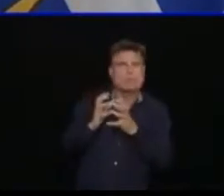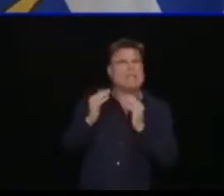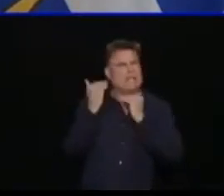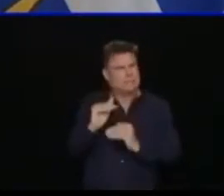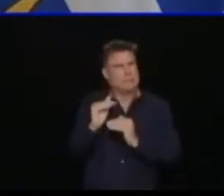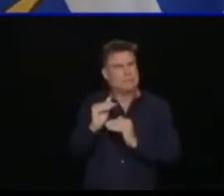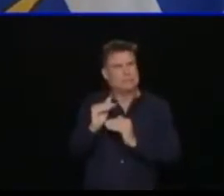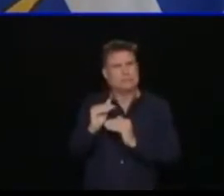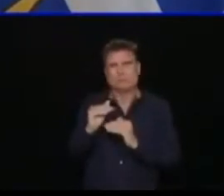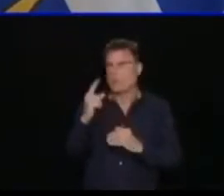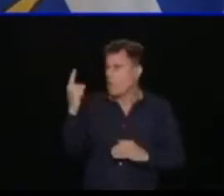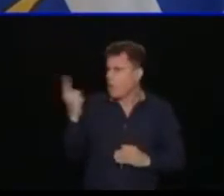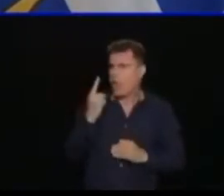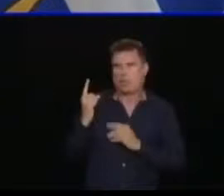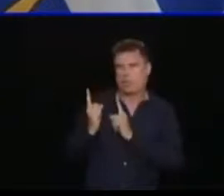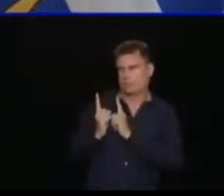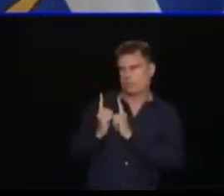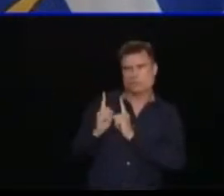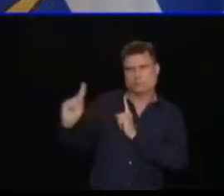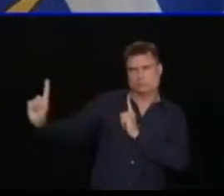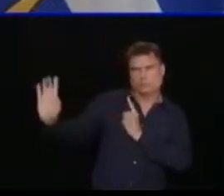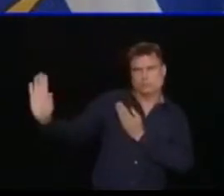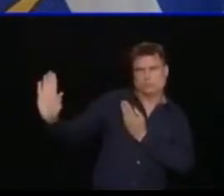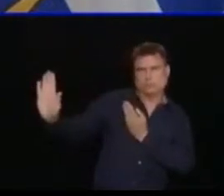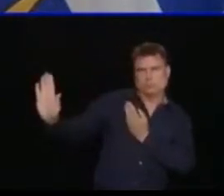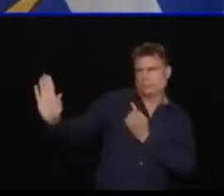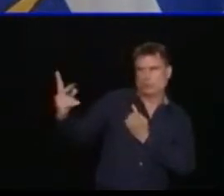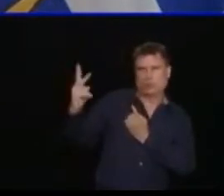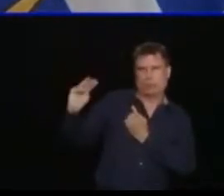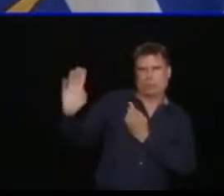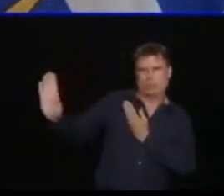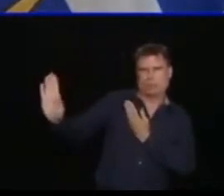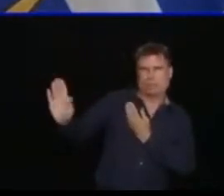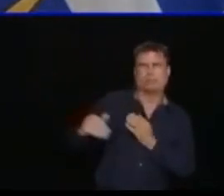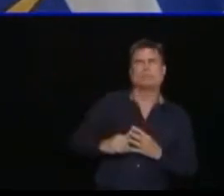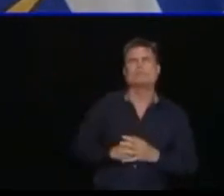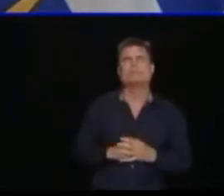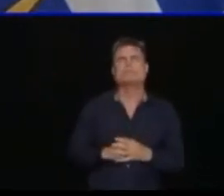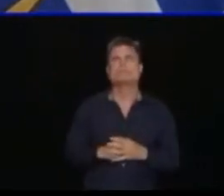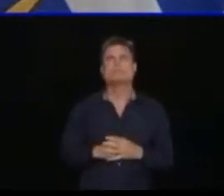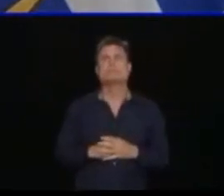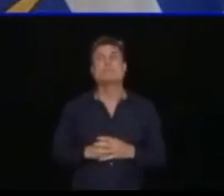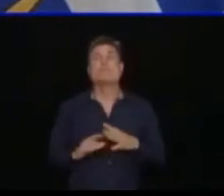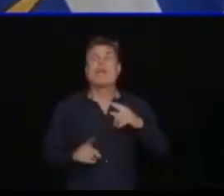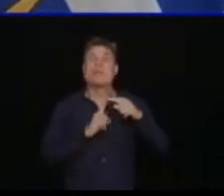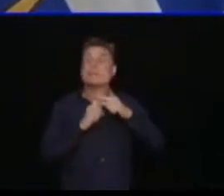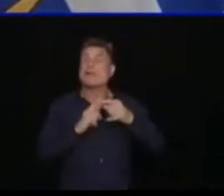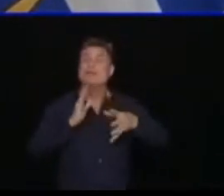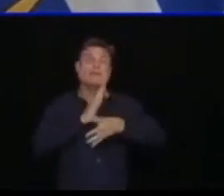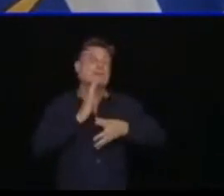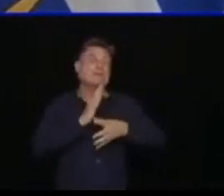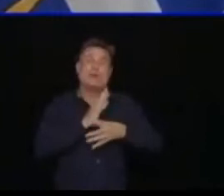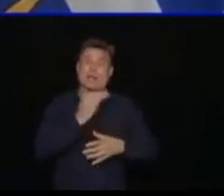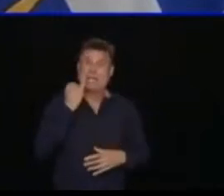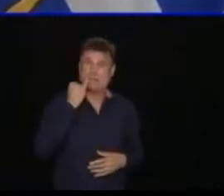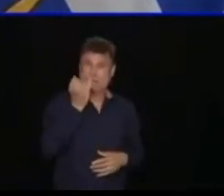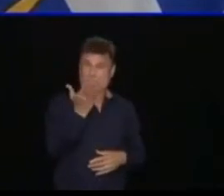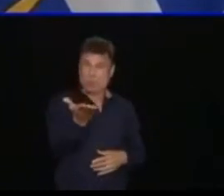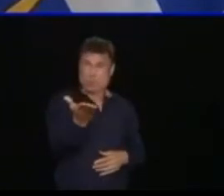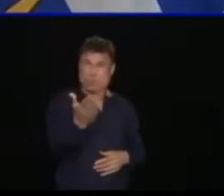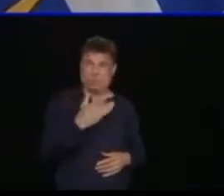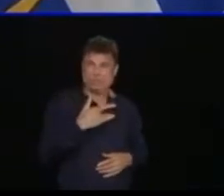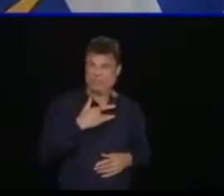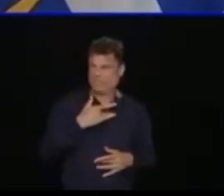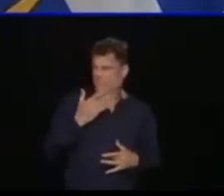大 we 家 have our 安 numbers 全的联 small, 系大家 and 那么 if 也就是 people 说 do 第 get 一 sick, 这 making sure we 个 can find 安 them 全距离 quickly. 第二 We know 就 how to 是 do 少接 that, 触少 and we